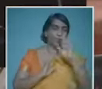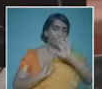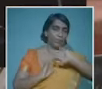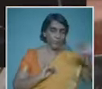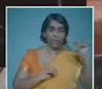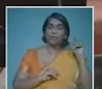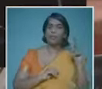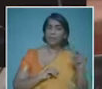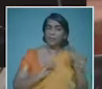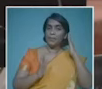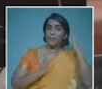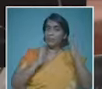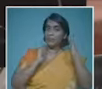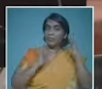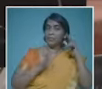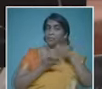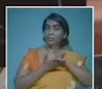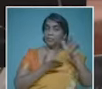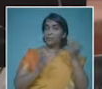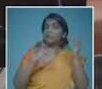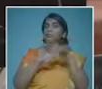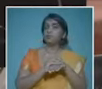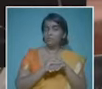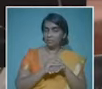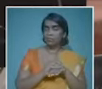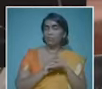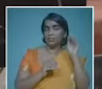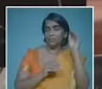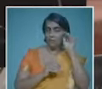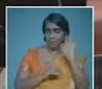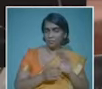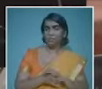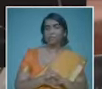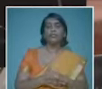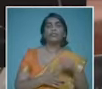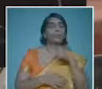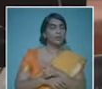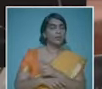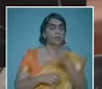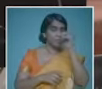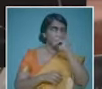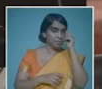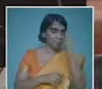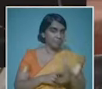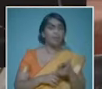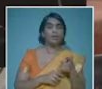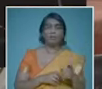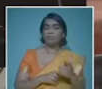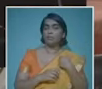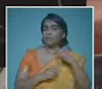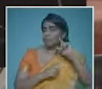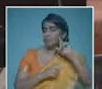ஏறிய ஒரு சாதனையும் எமக்குண்டு. அவரது மாத வேதனம் எம்மால் எண்ண முடியாத, நினைத்தும் பார்க்க முடியாத